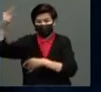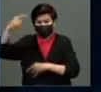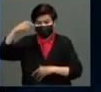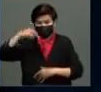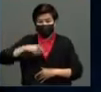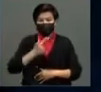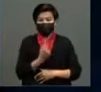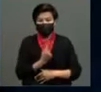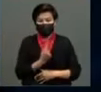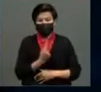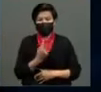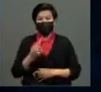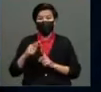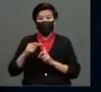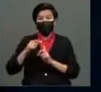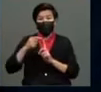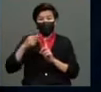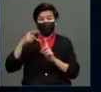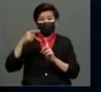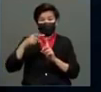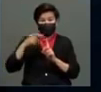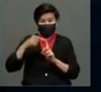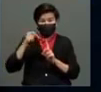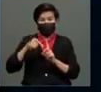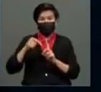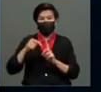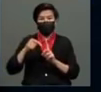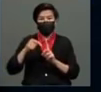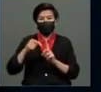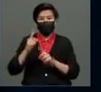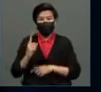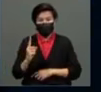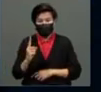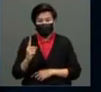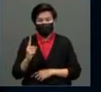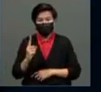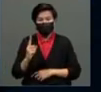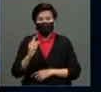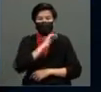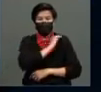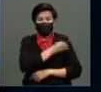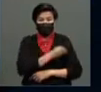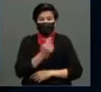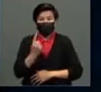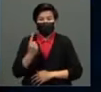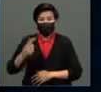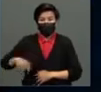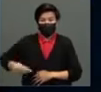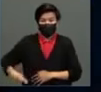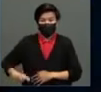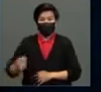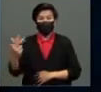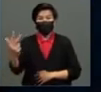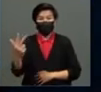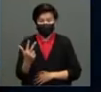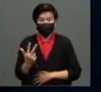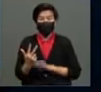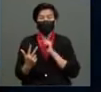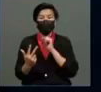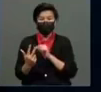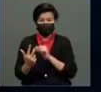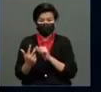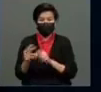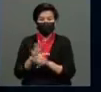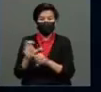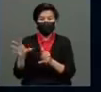ปินส์อีก1รายเป็นแอฟริกาและก็อีก3รายมาจากกัมพูชาขออนุญาตพูดถึงกัมพูชา3รายนี้